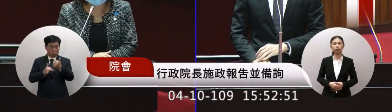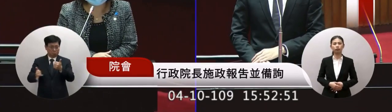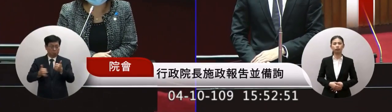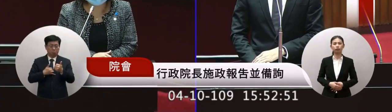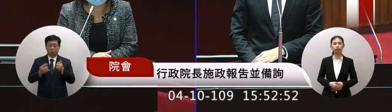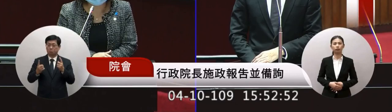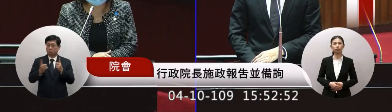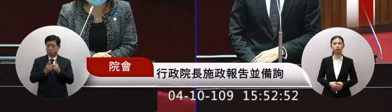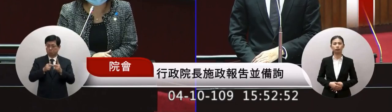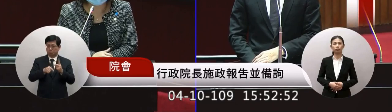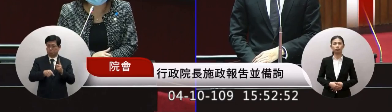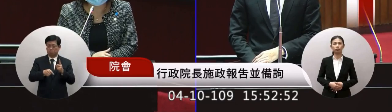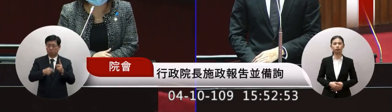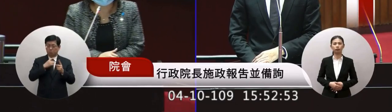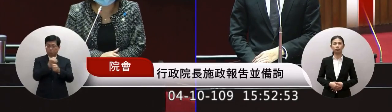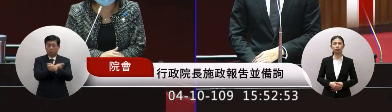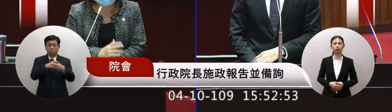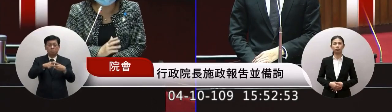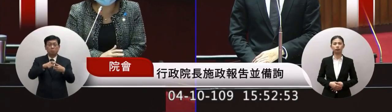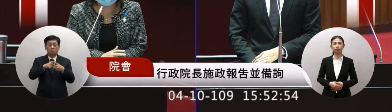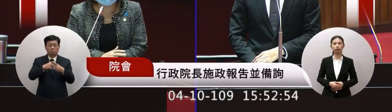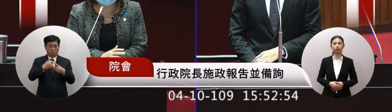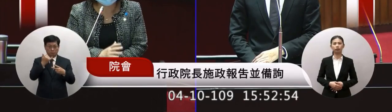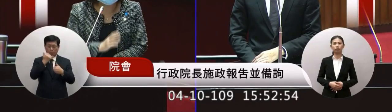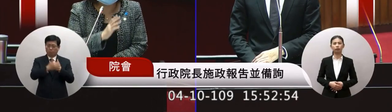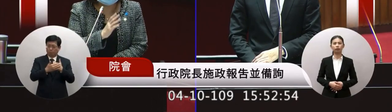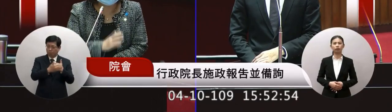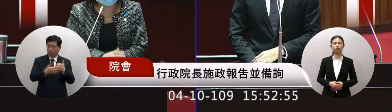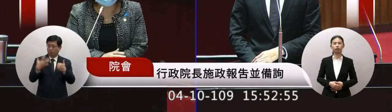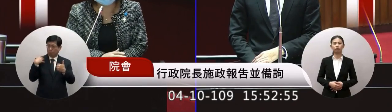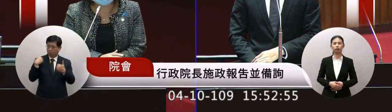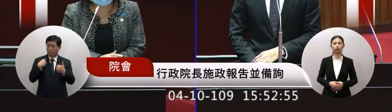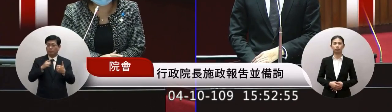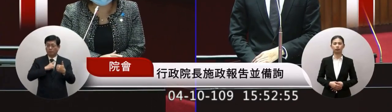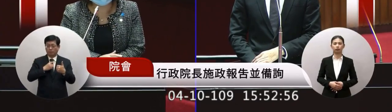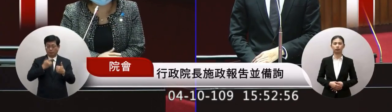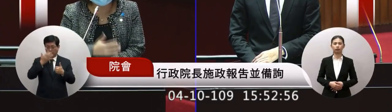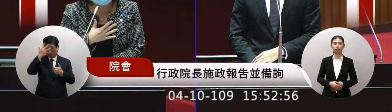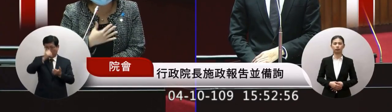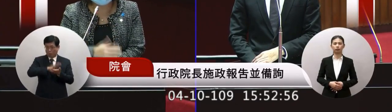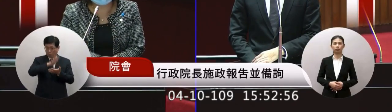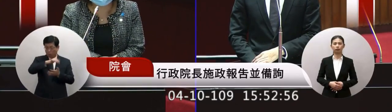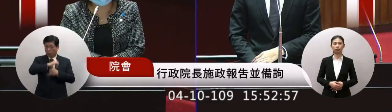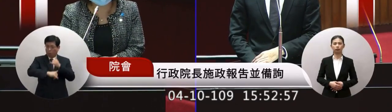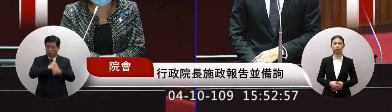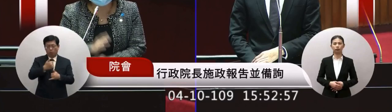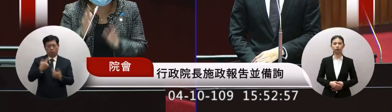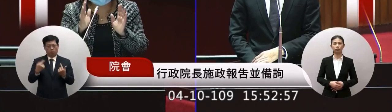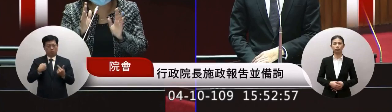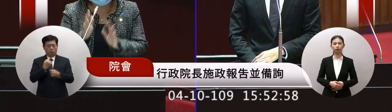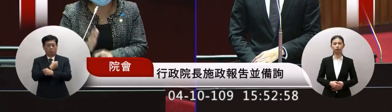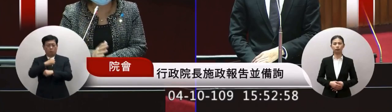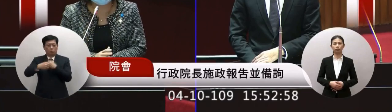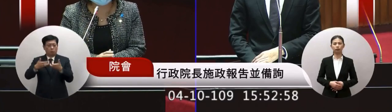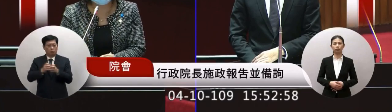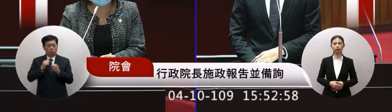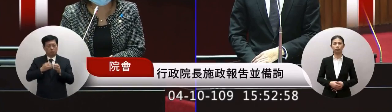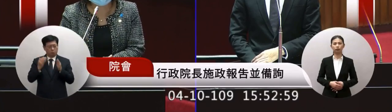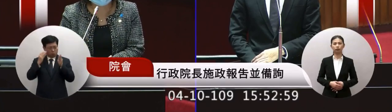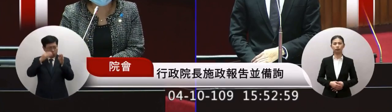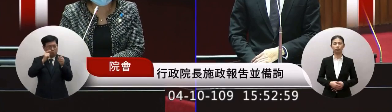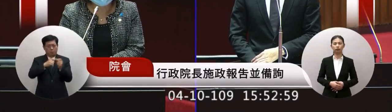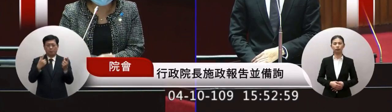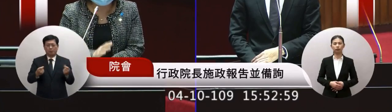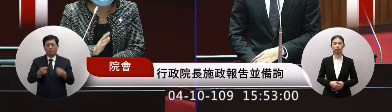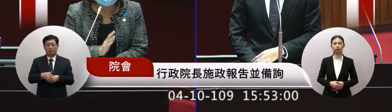这个咱劳工吼怎么样维持这个以年老的尊严生活，其实教阮劳动部吼，我讲方向是一致啦